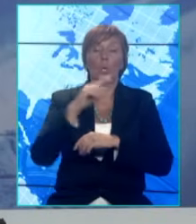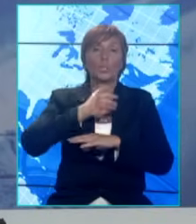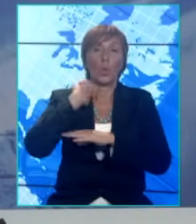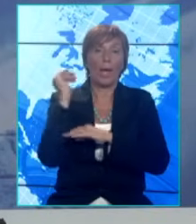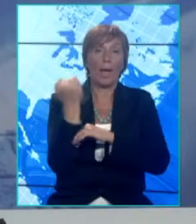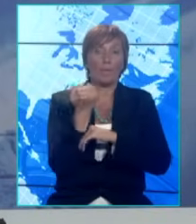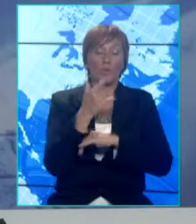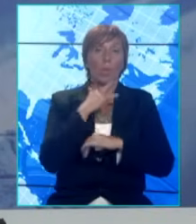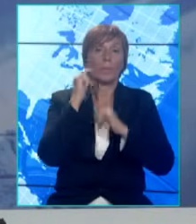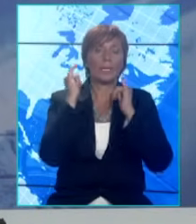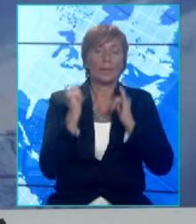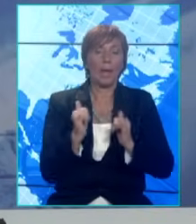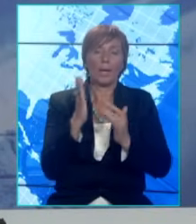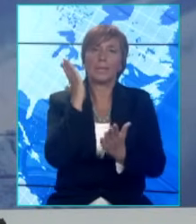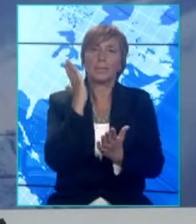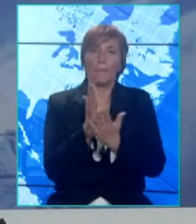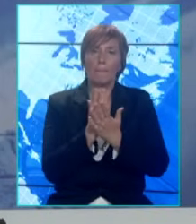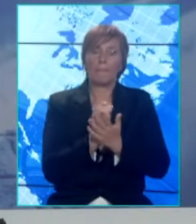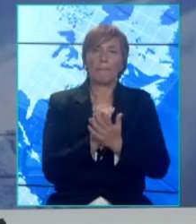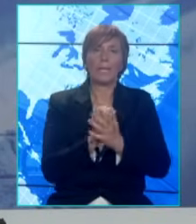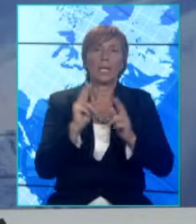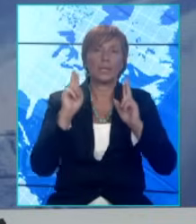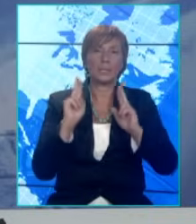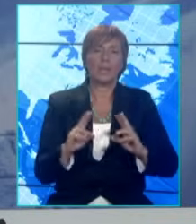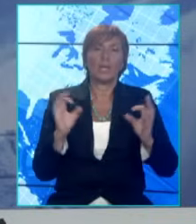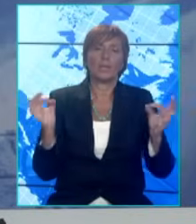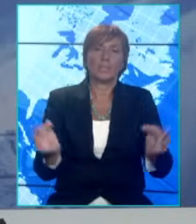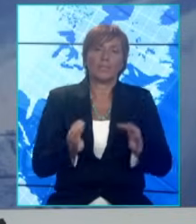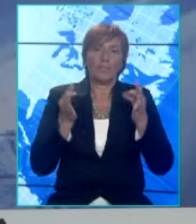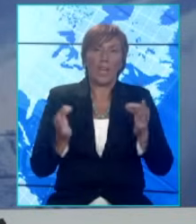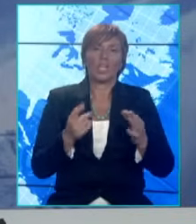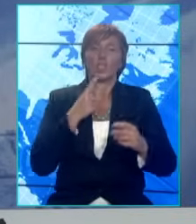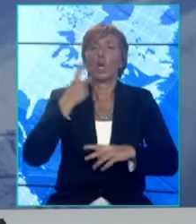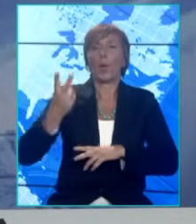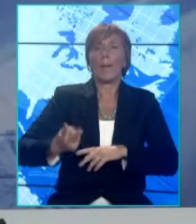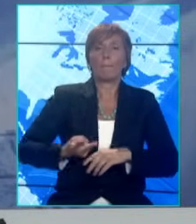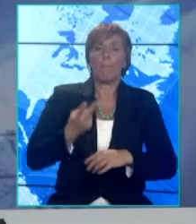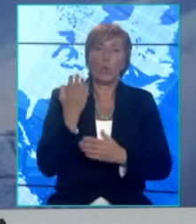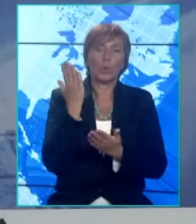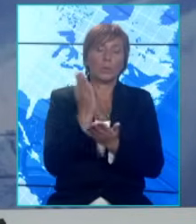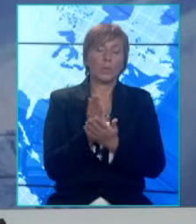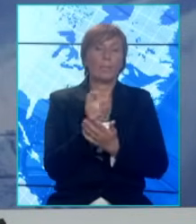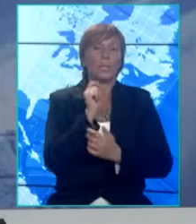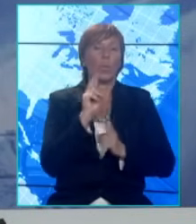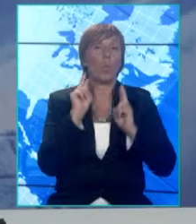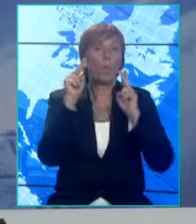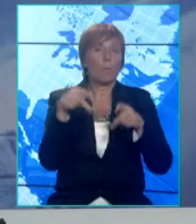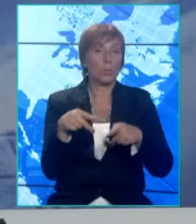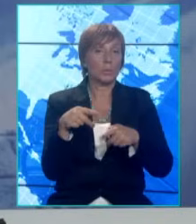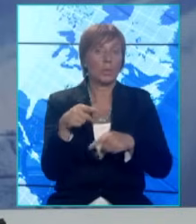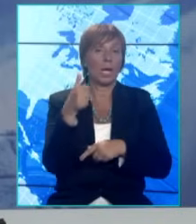je bilo jako svečano i ponosno biti u Mostaru.